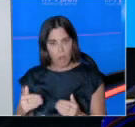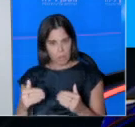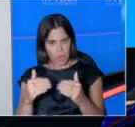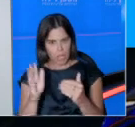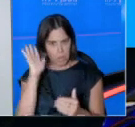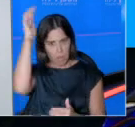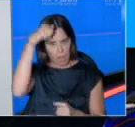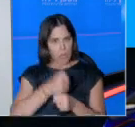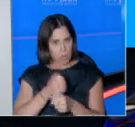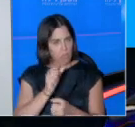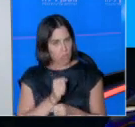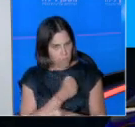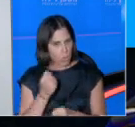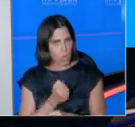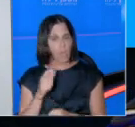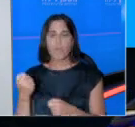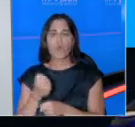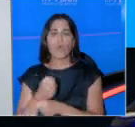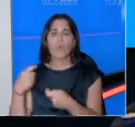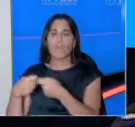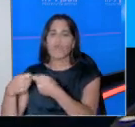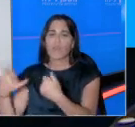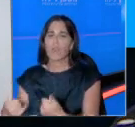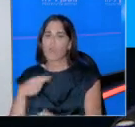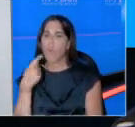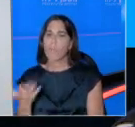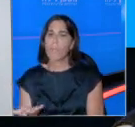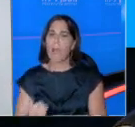יאיר לפיד עושה את העבודה. מה עושה המשותפת עכשיו? מה היא אומרת?